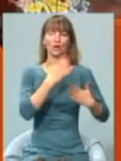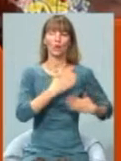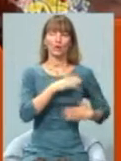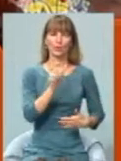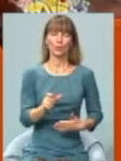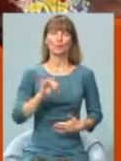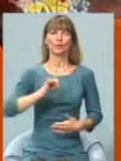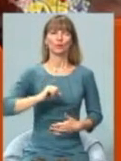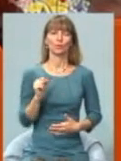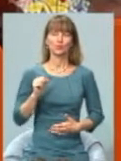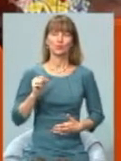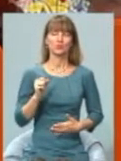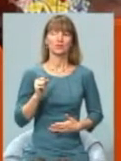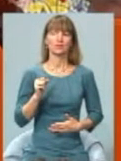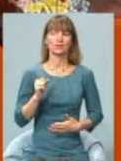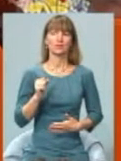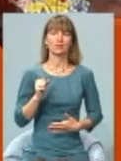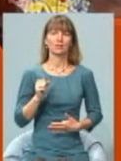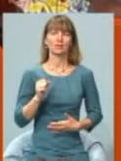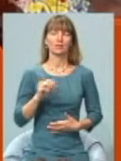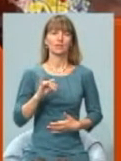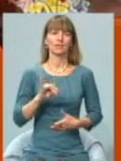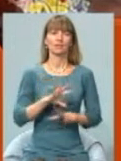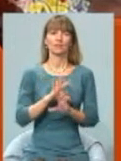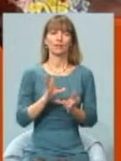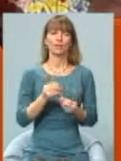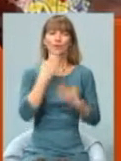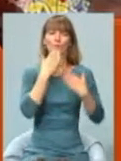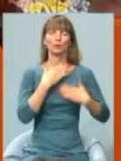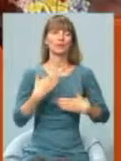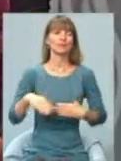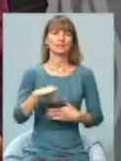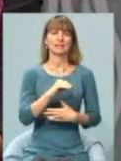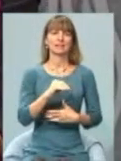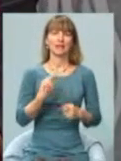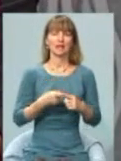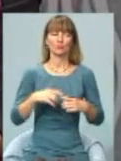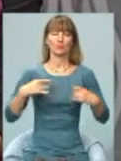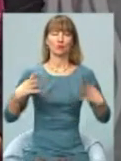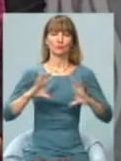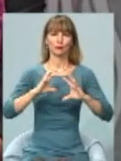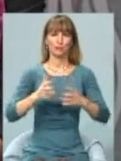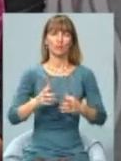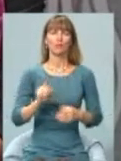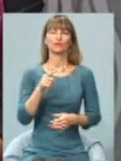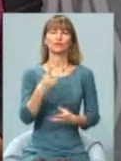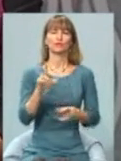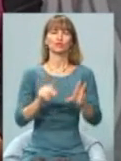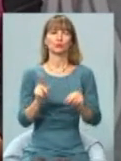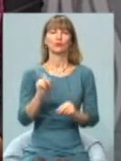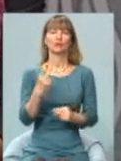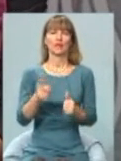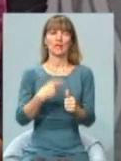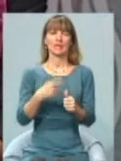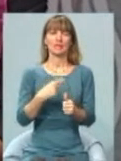взагалом люблять це свято всі люди миру. А як ти вважаєш, а чому його називають Днем Святого